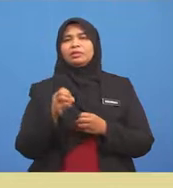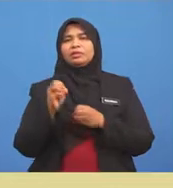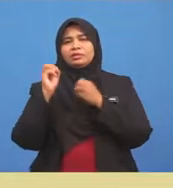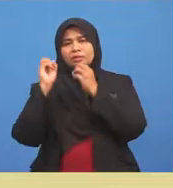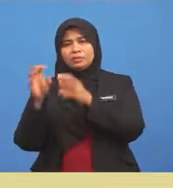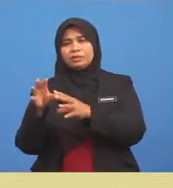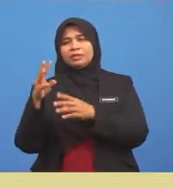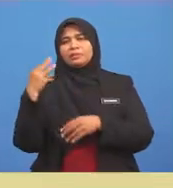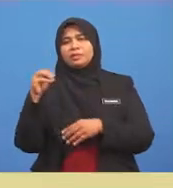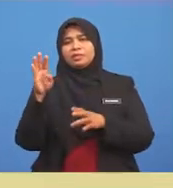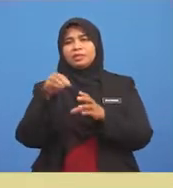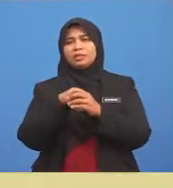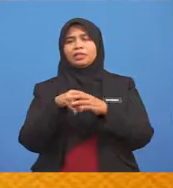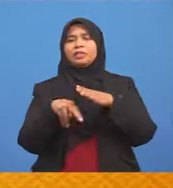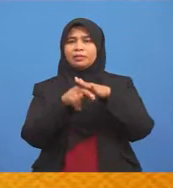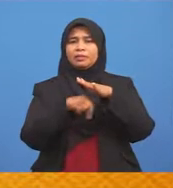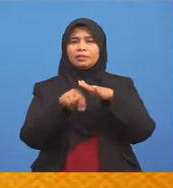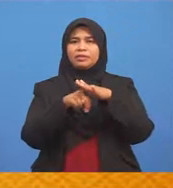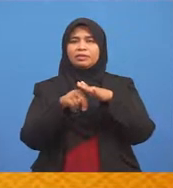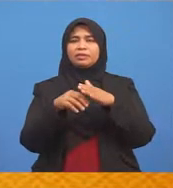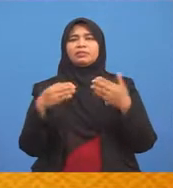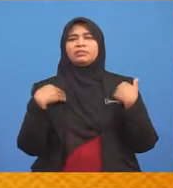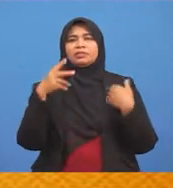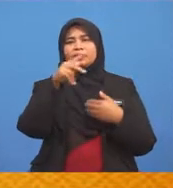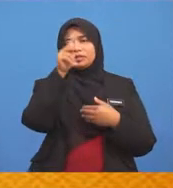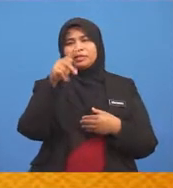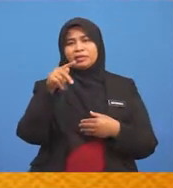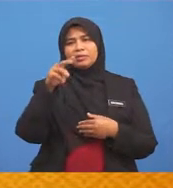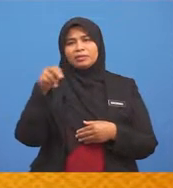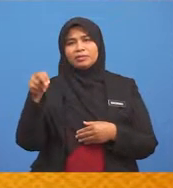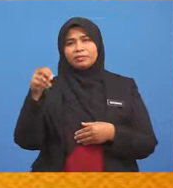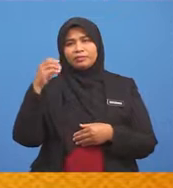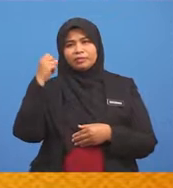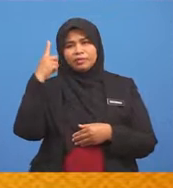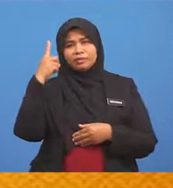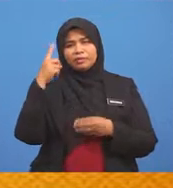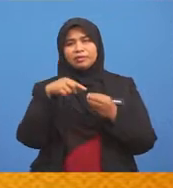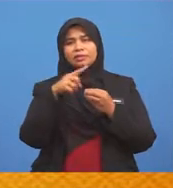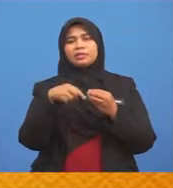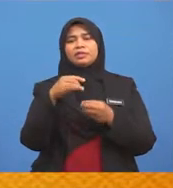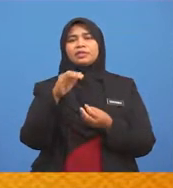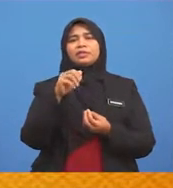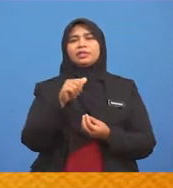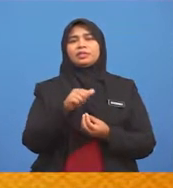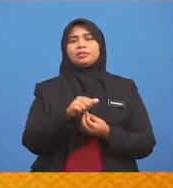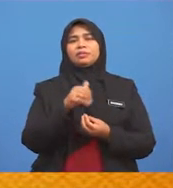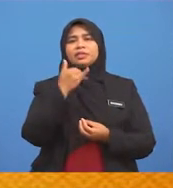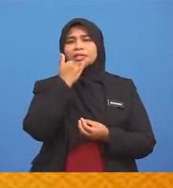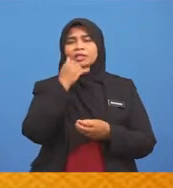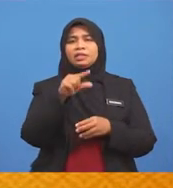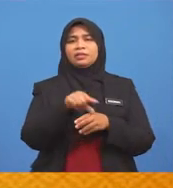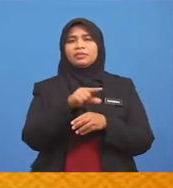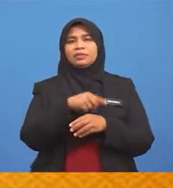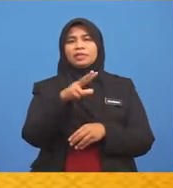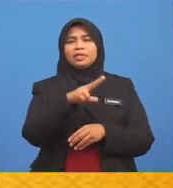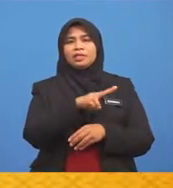ke dalam neraka. Adakah murid-murid faham penjelasan Ustazah berkenaan akibat menyalahgunakan harta anak